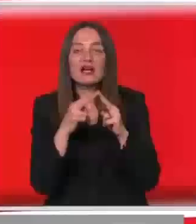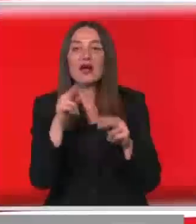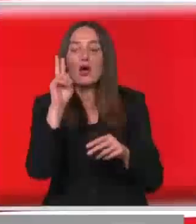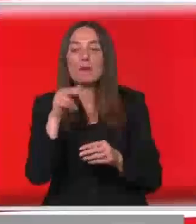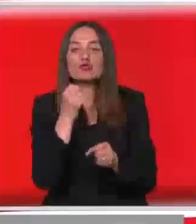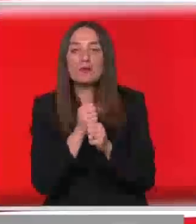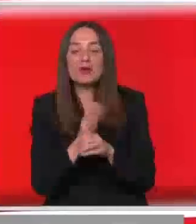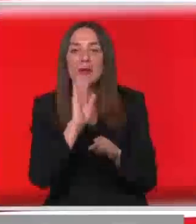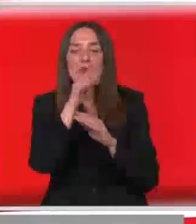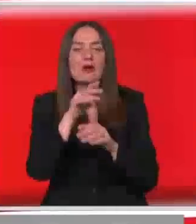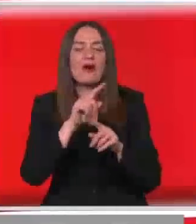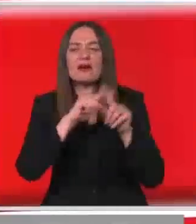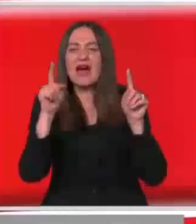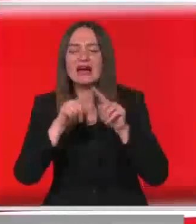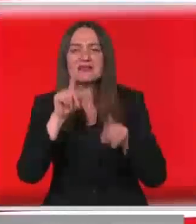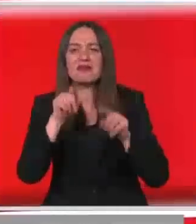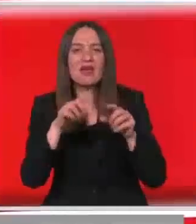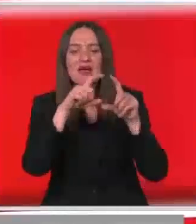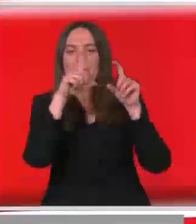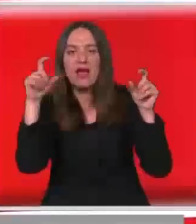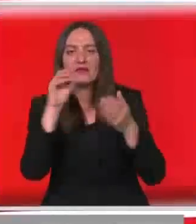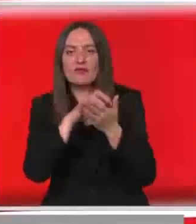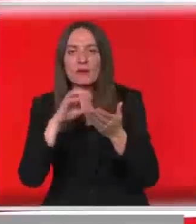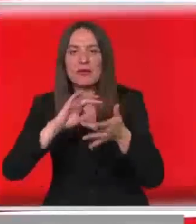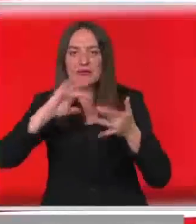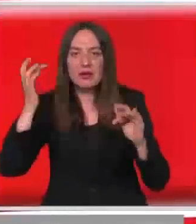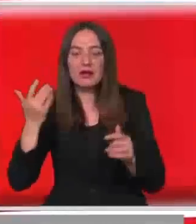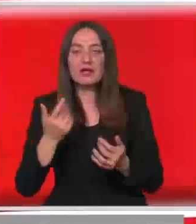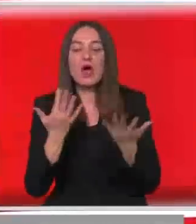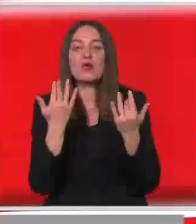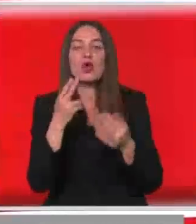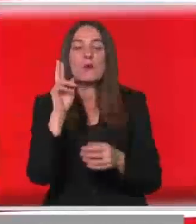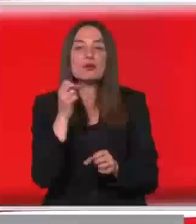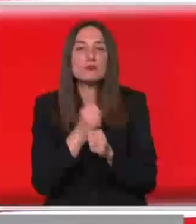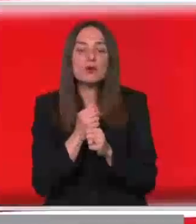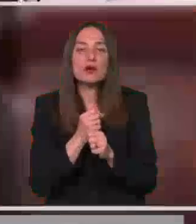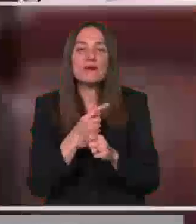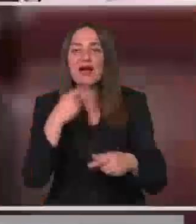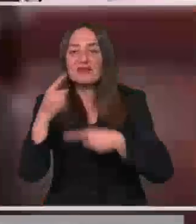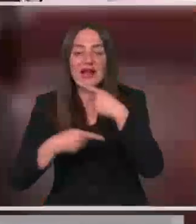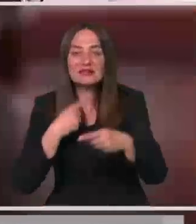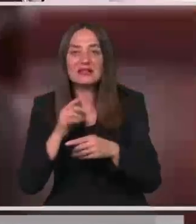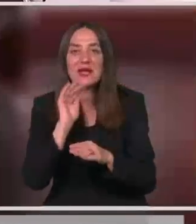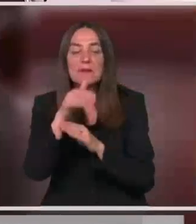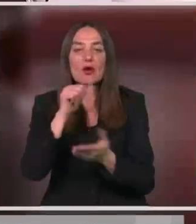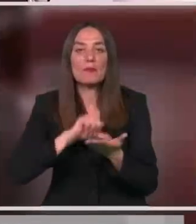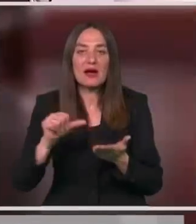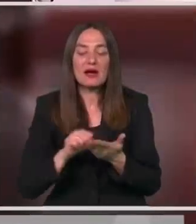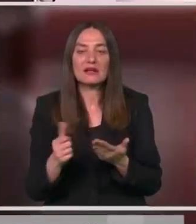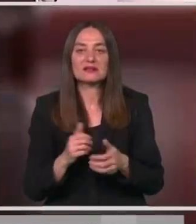uradimo preko raznih nekih platformi, koliko možemo da uradimo transakcija preko